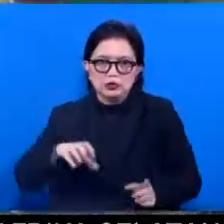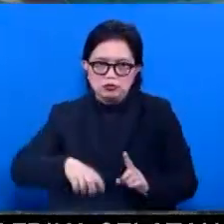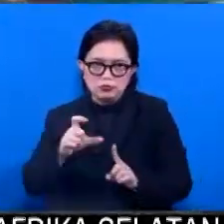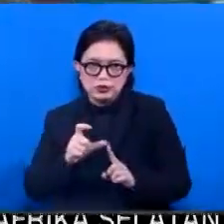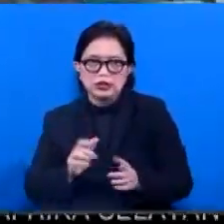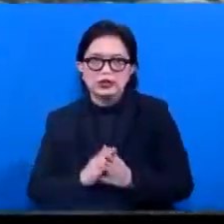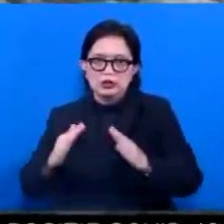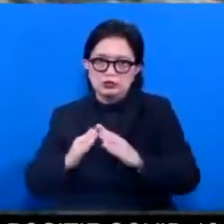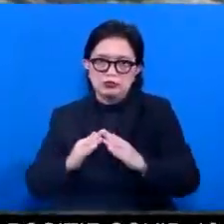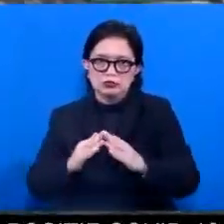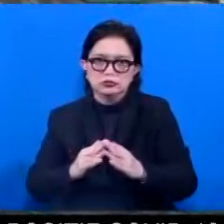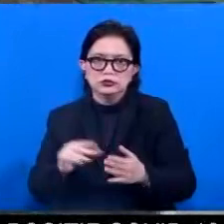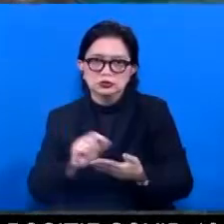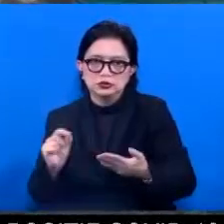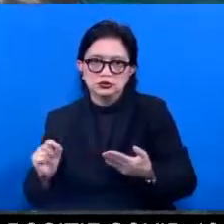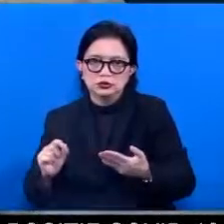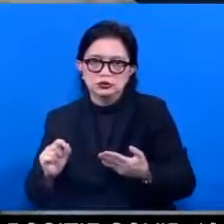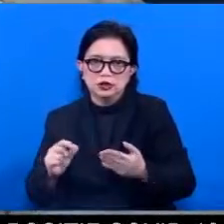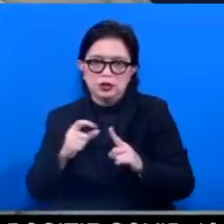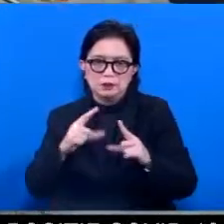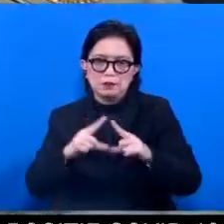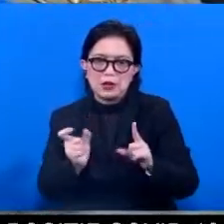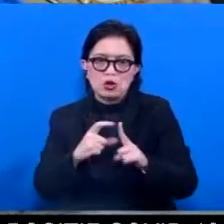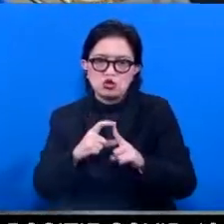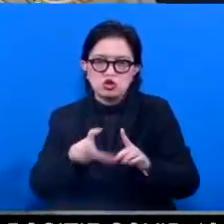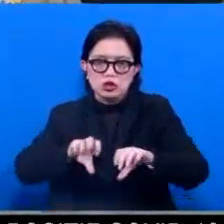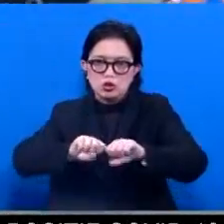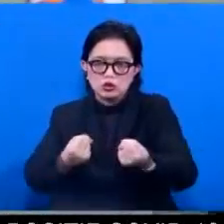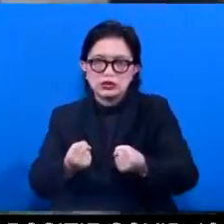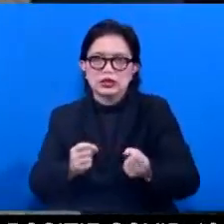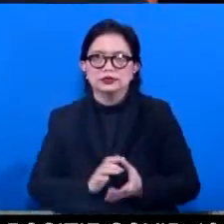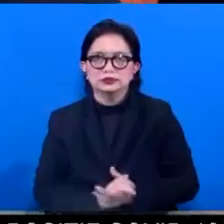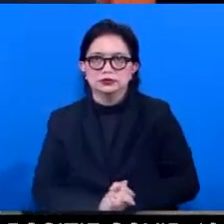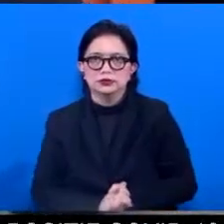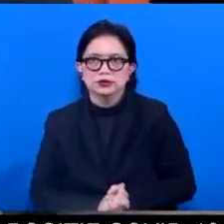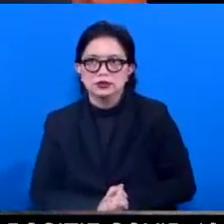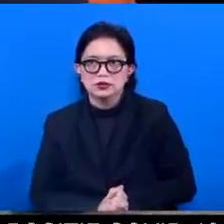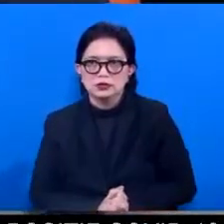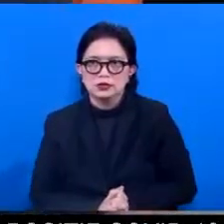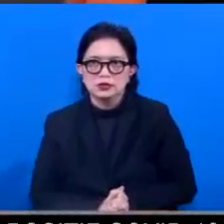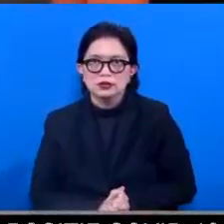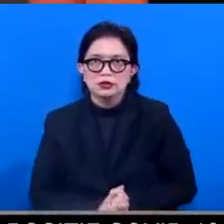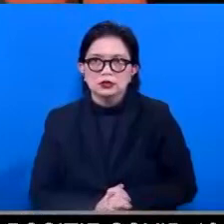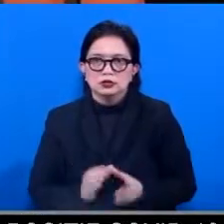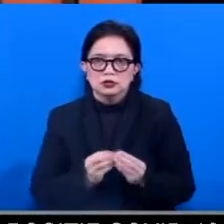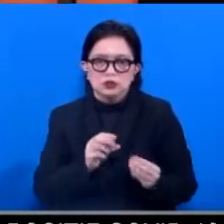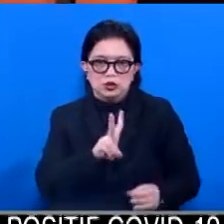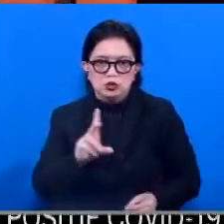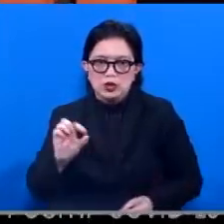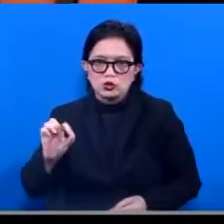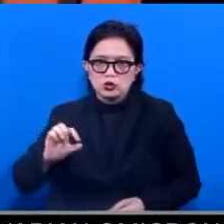anak usia dini dilaporkan rusak. Yang terdampak itu kisaran 200 ya, 200 kakak.